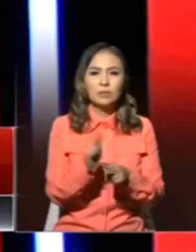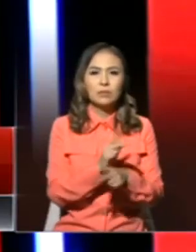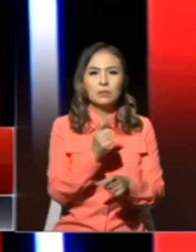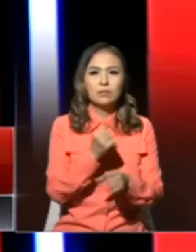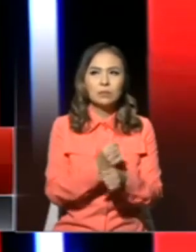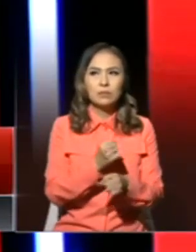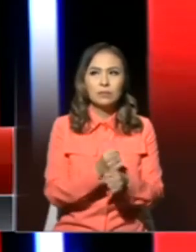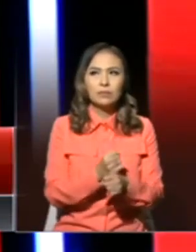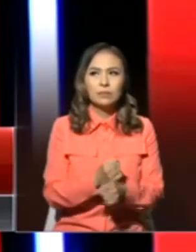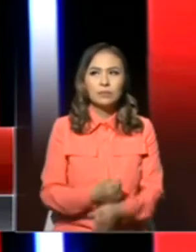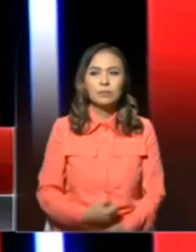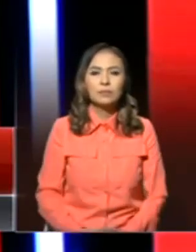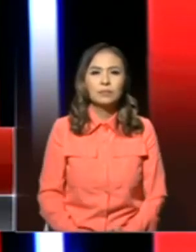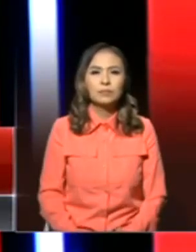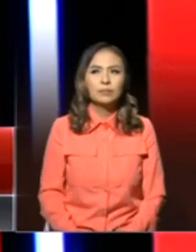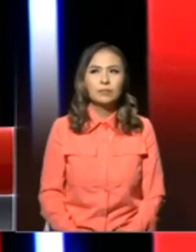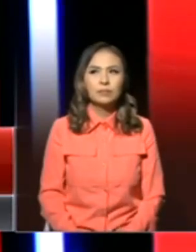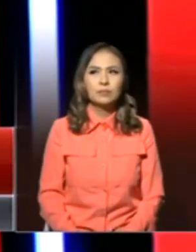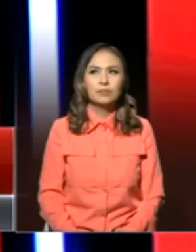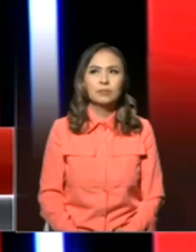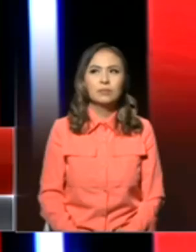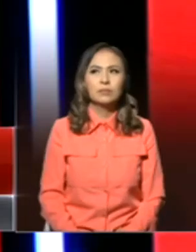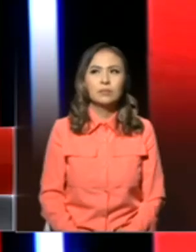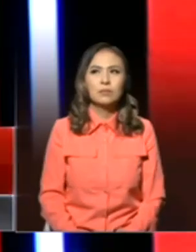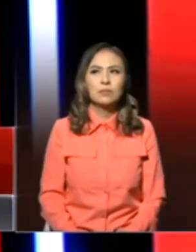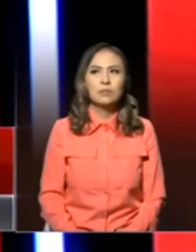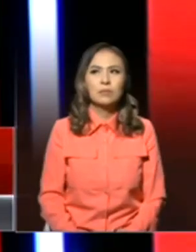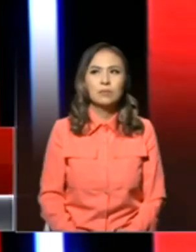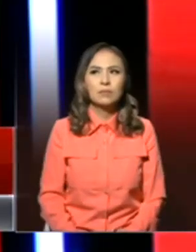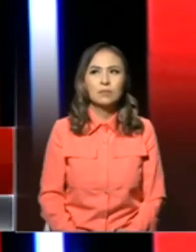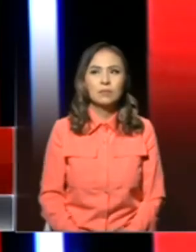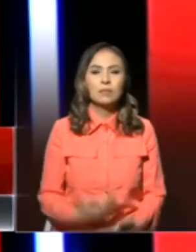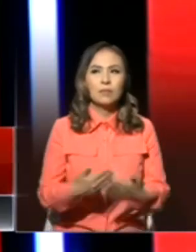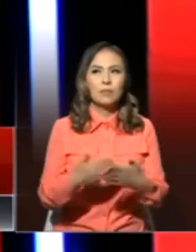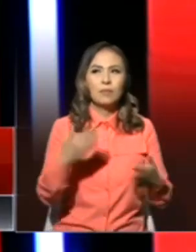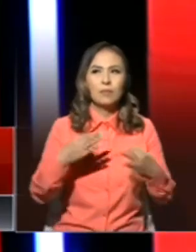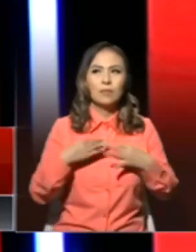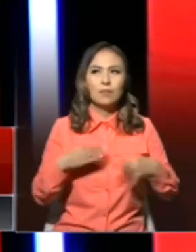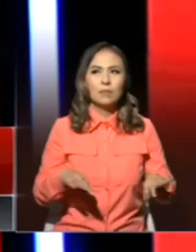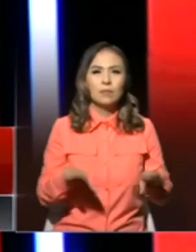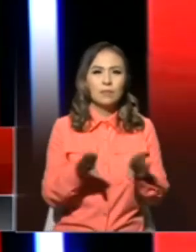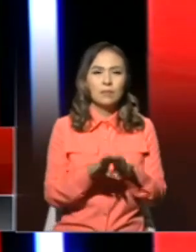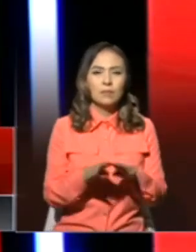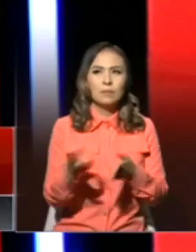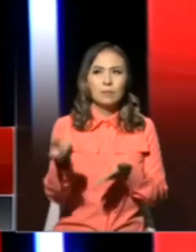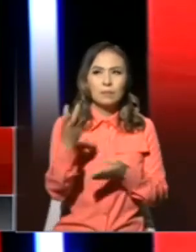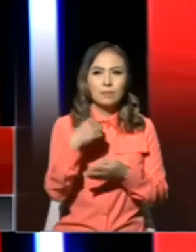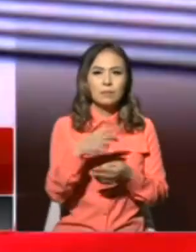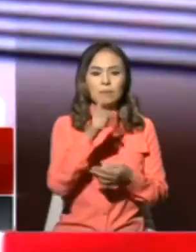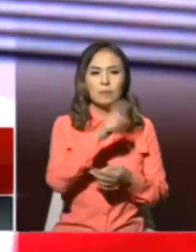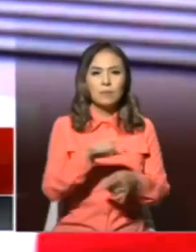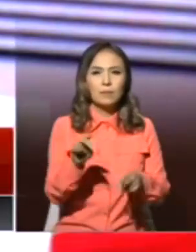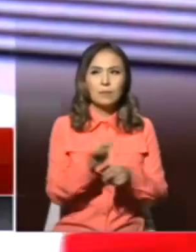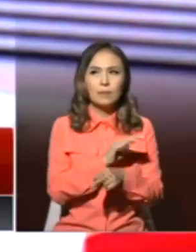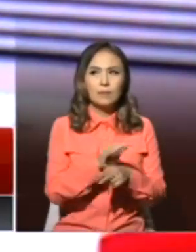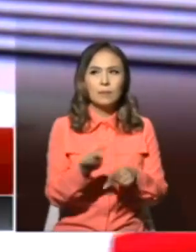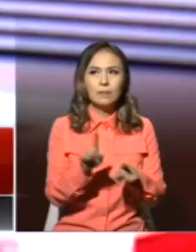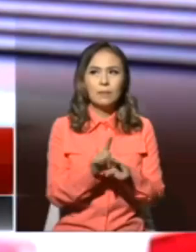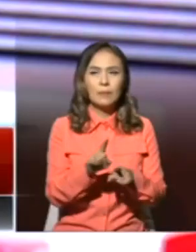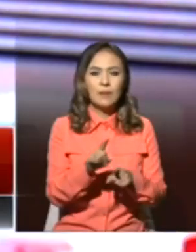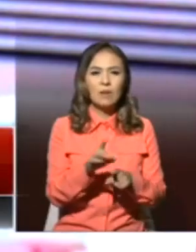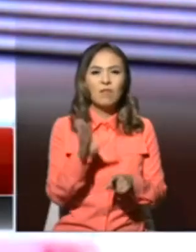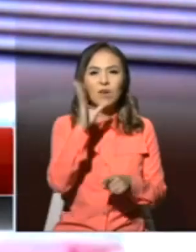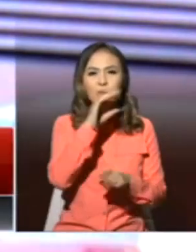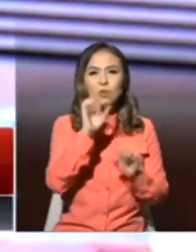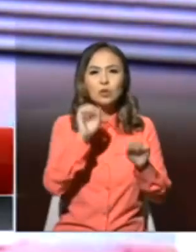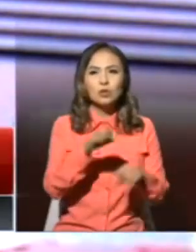қайтеміз? Қазір емдеу керекпіз. Қазір емдеу керекпіз. Және алдын алу керекпіз. Әрине. Бізге адамдар келеді мысалы емделік деп, бірақ мүмкіншілік